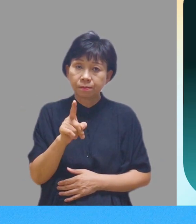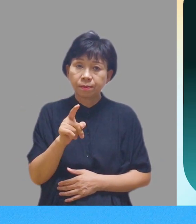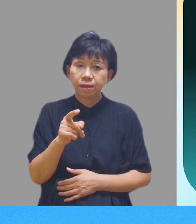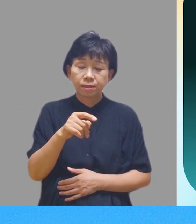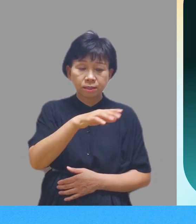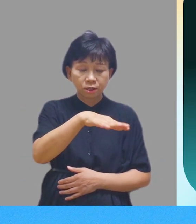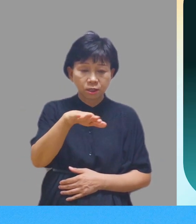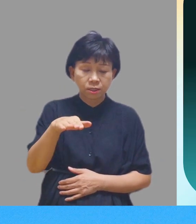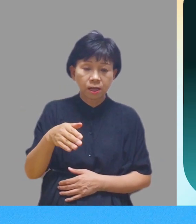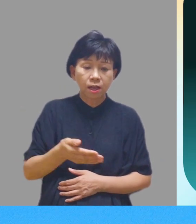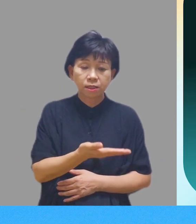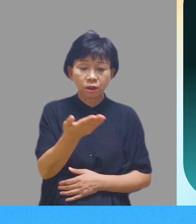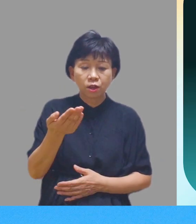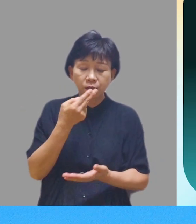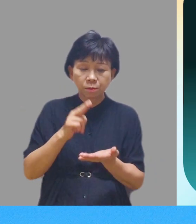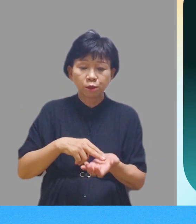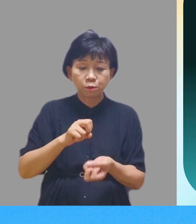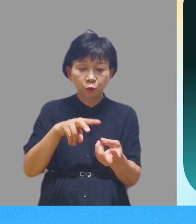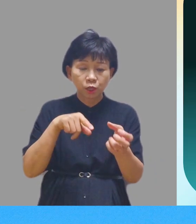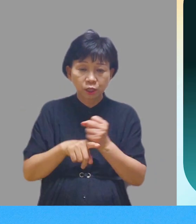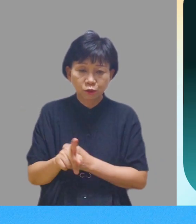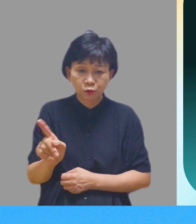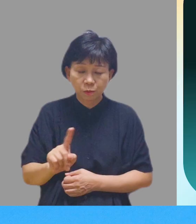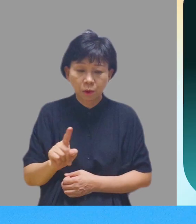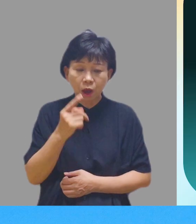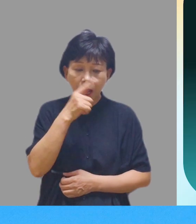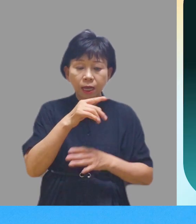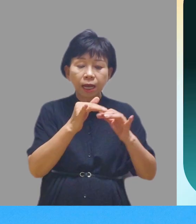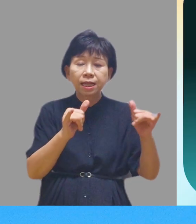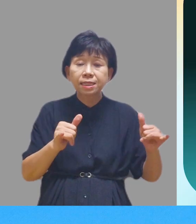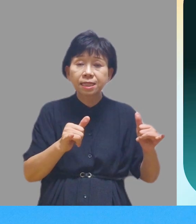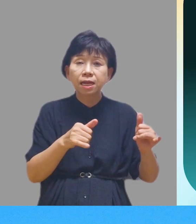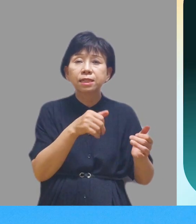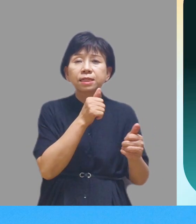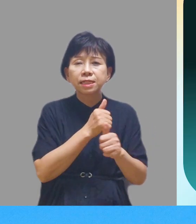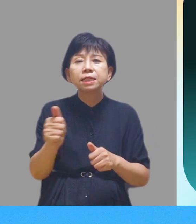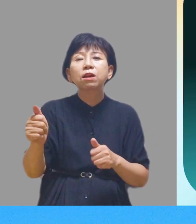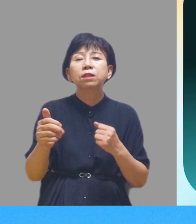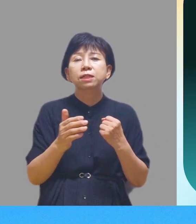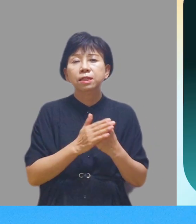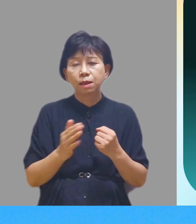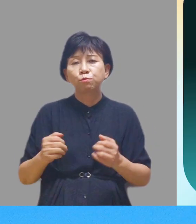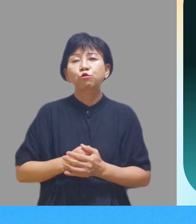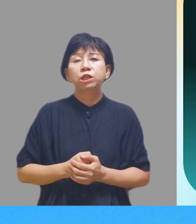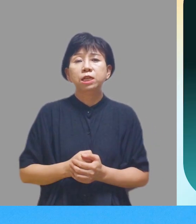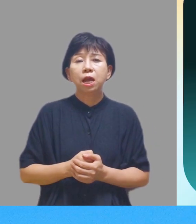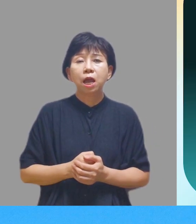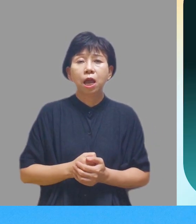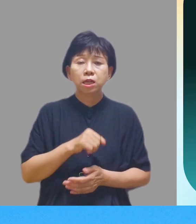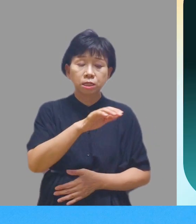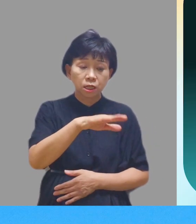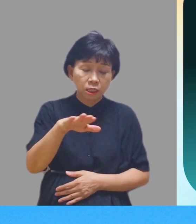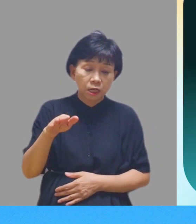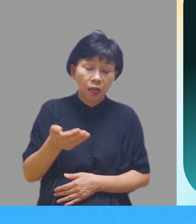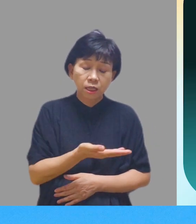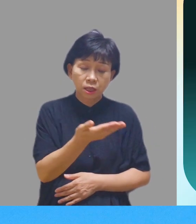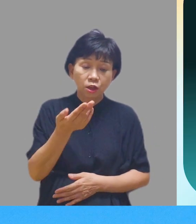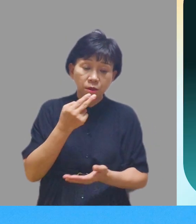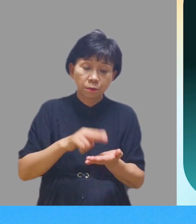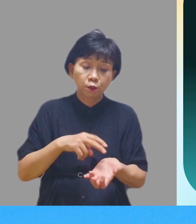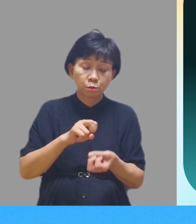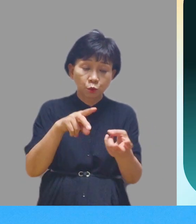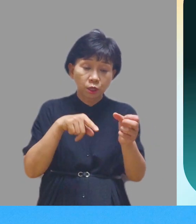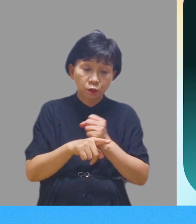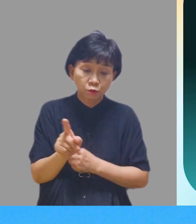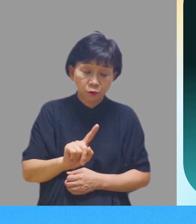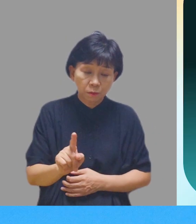청년들아, 내가 너희에게 쓰는 것은 너희가 악한 자를 이기었음이라. 청년들아, 내가 너희에게 쓰는 것은